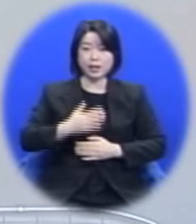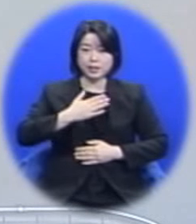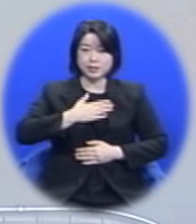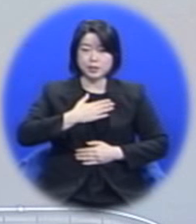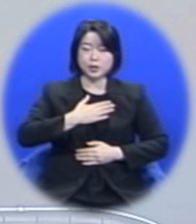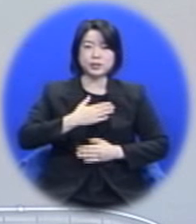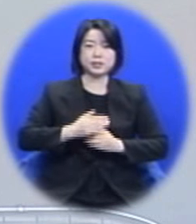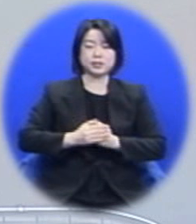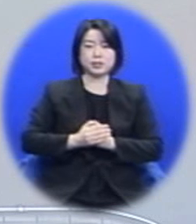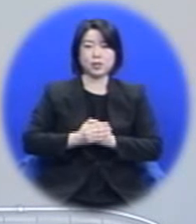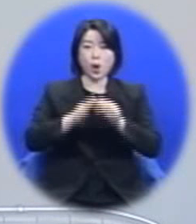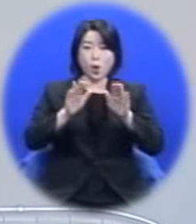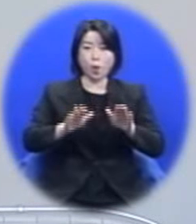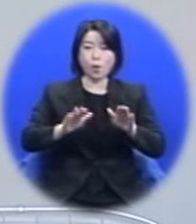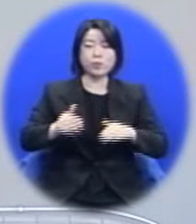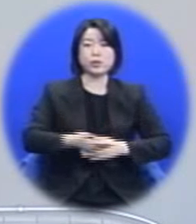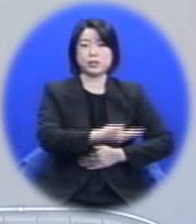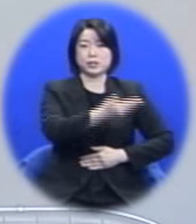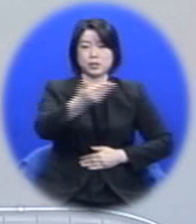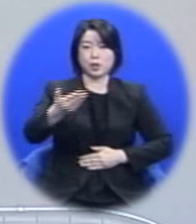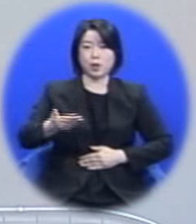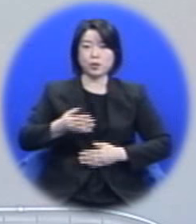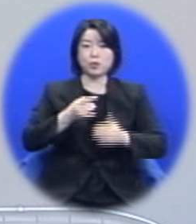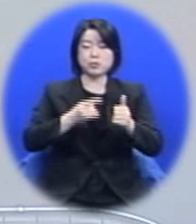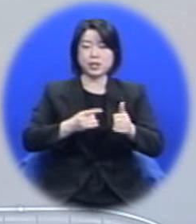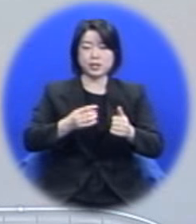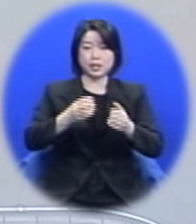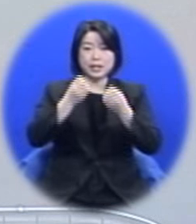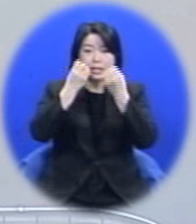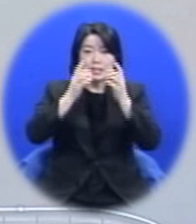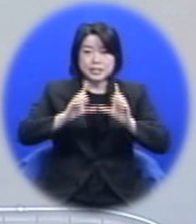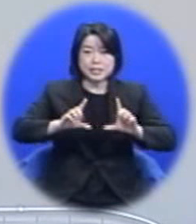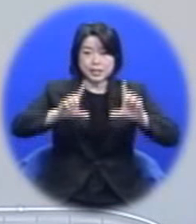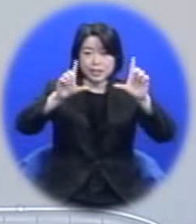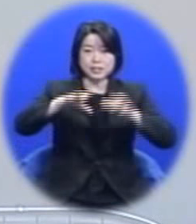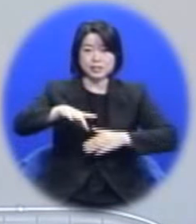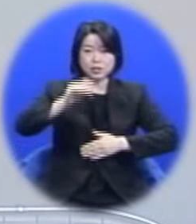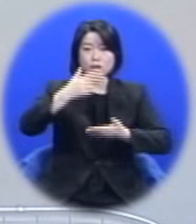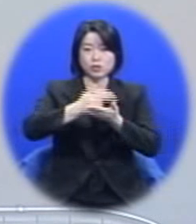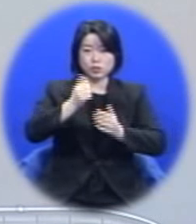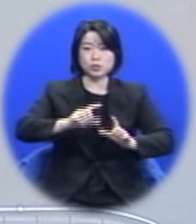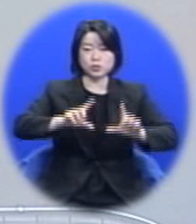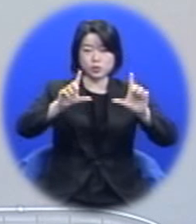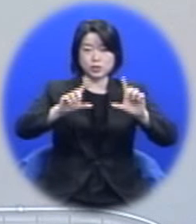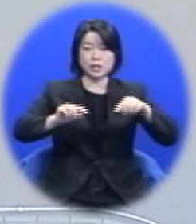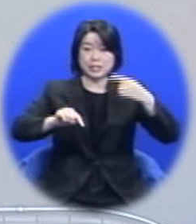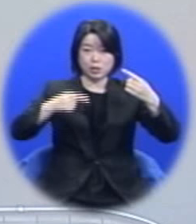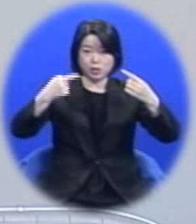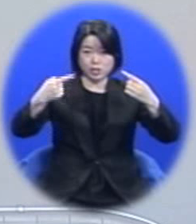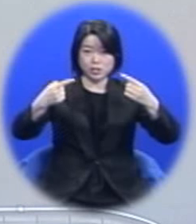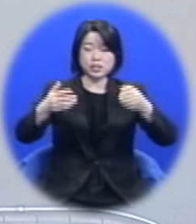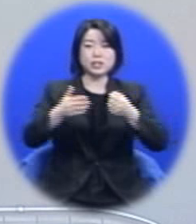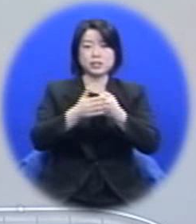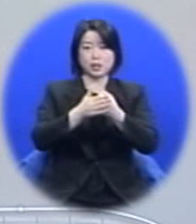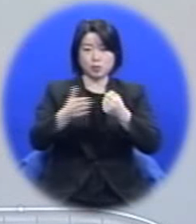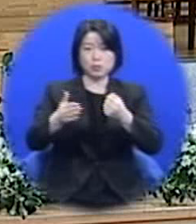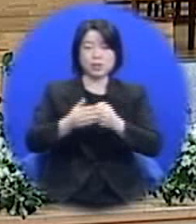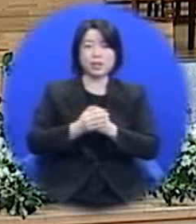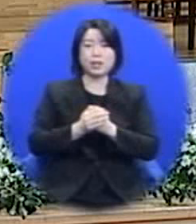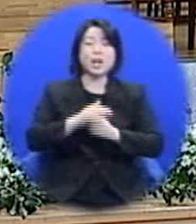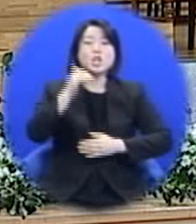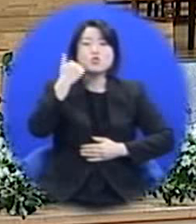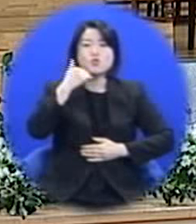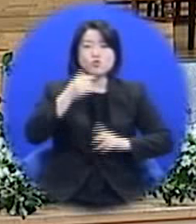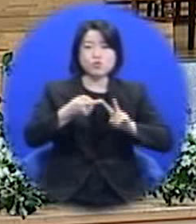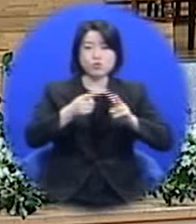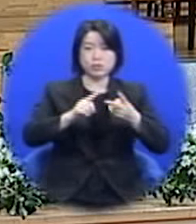저는 오늘 여러분들에게 새해 첫 주일 또 1월 1일이기 때문에 누구나